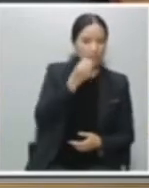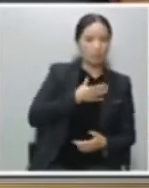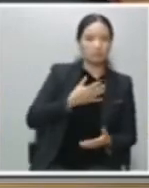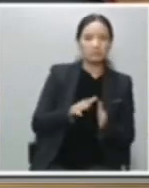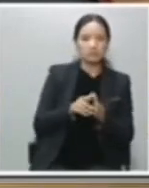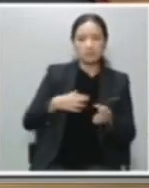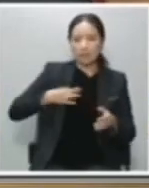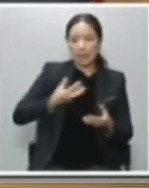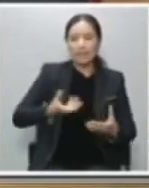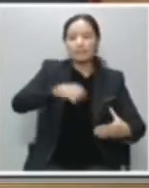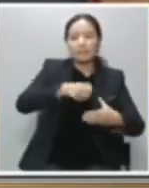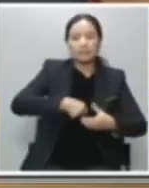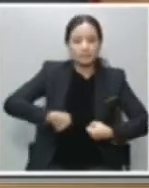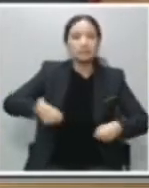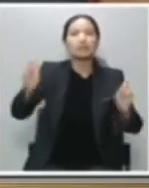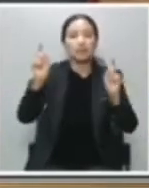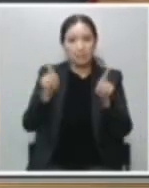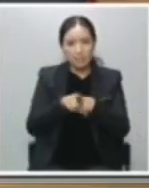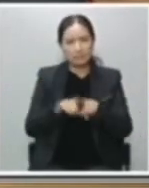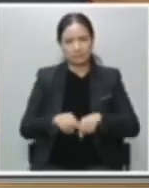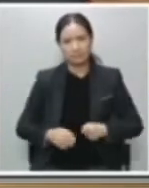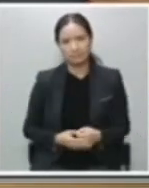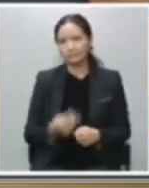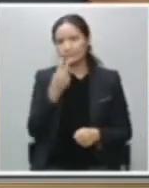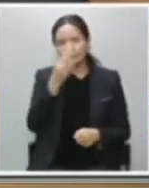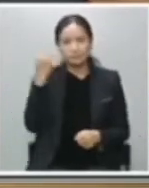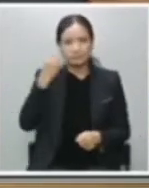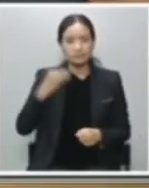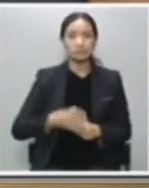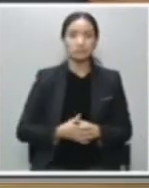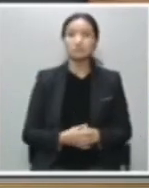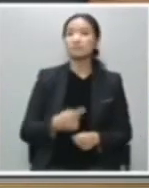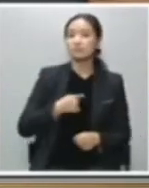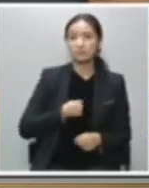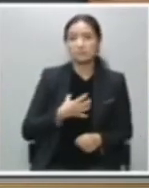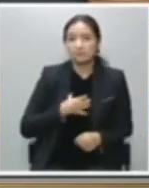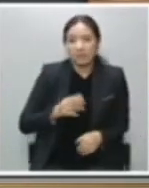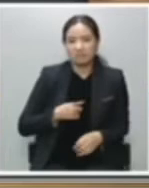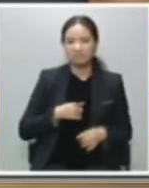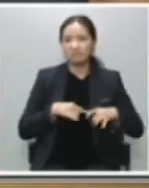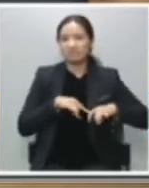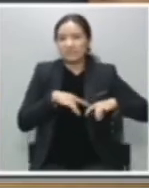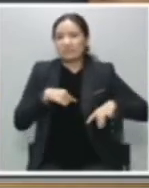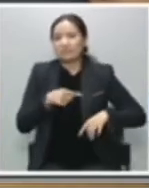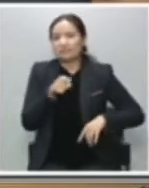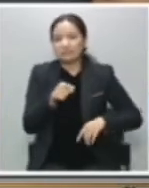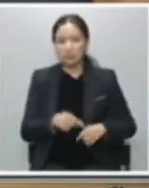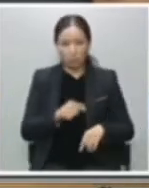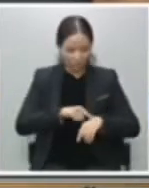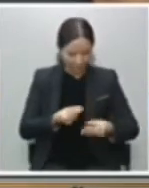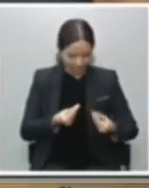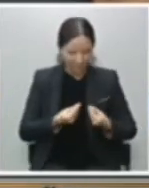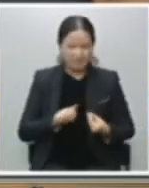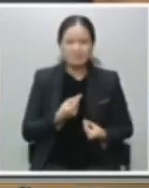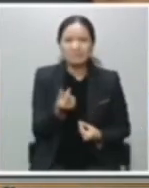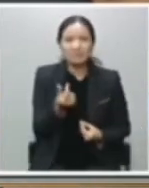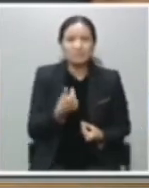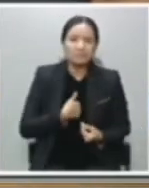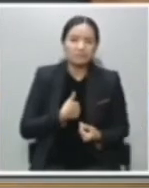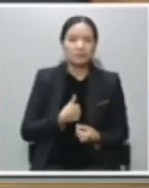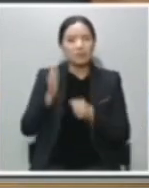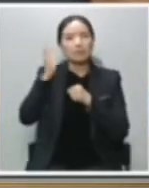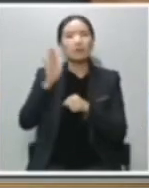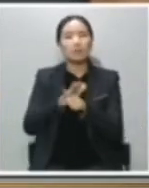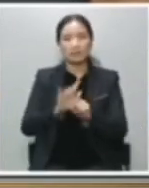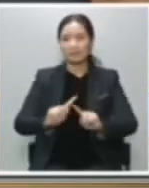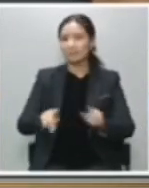มาบ่อยท่านประธานครับผมนี่ไม่อยากขัดใจท่านประธานเพื่อท่านประธานให้เวลาแค่นี้ผมก็จะอภิปรายแค่นี้แ